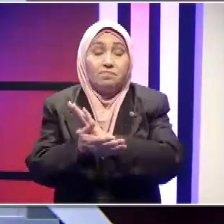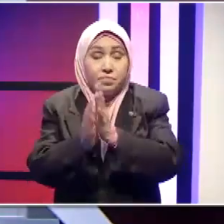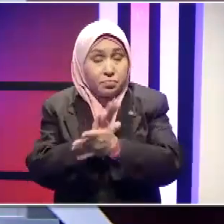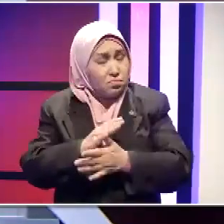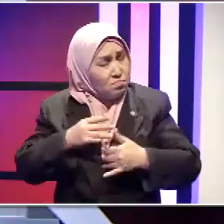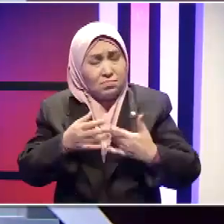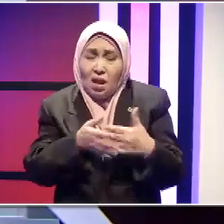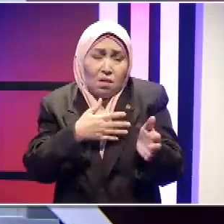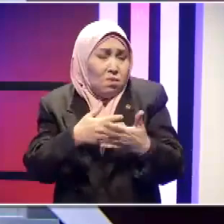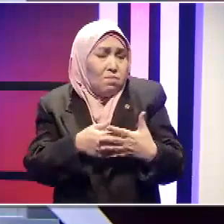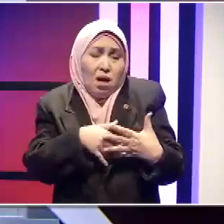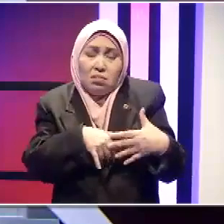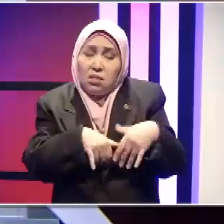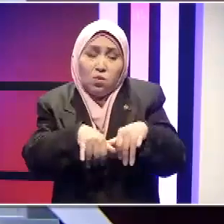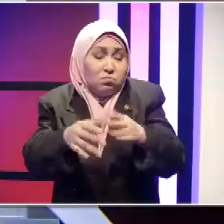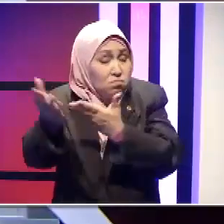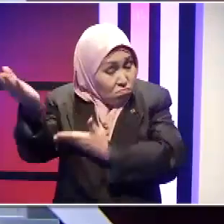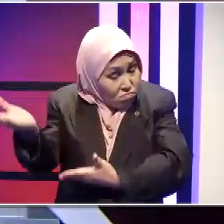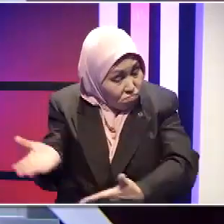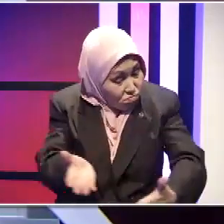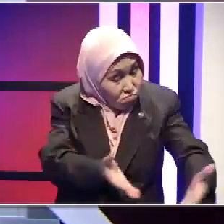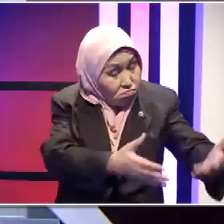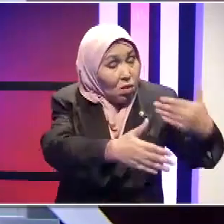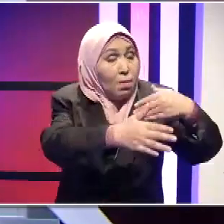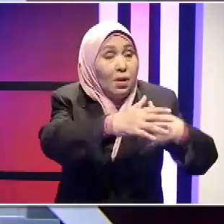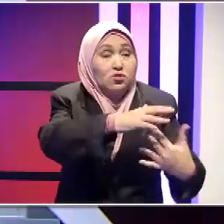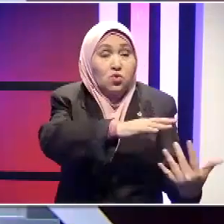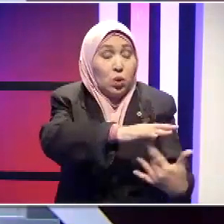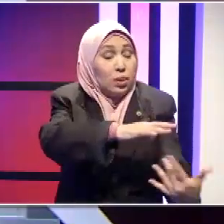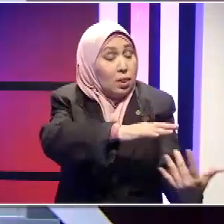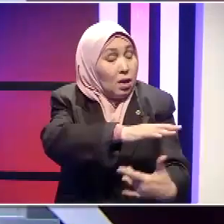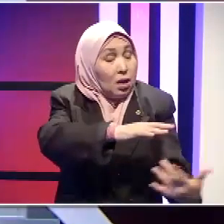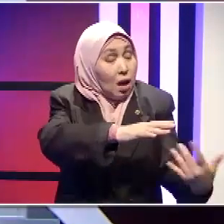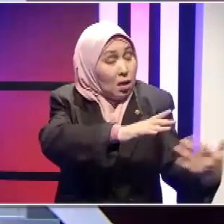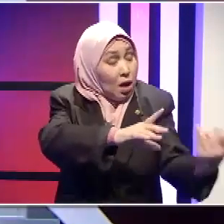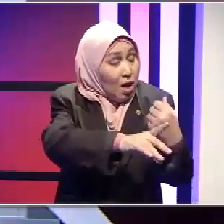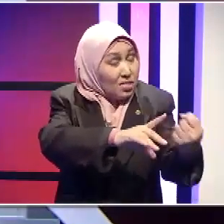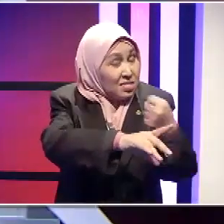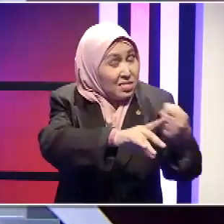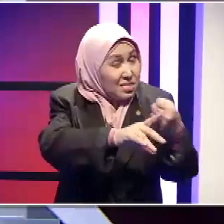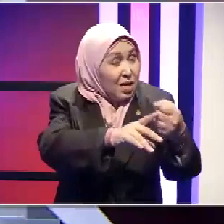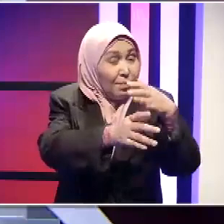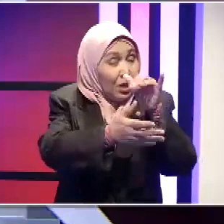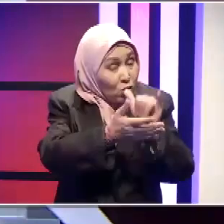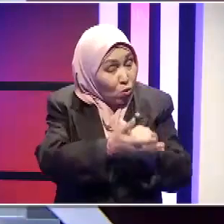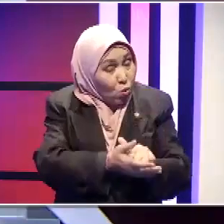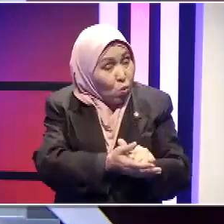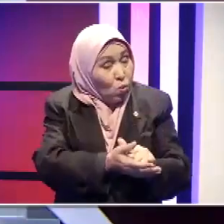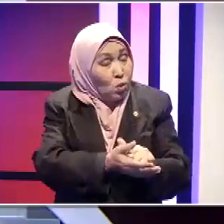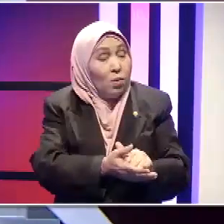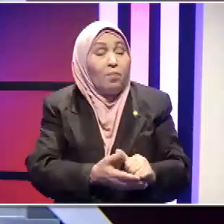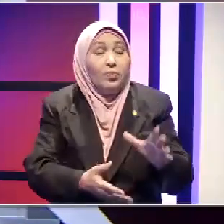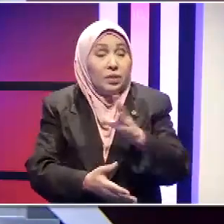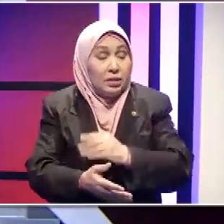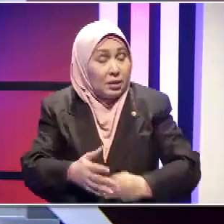teruskan Ya sudah masuk ya sudah masuk kedalam neraka azab tersebut Fox biru Alatas biru